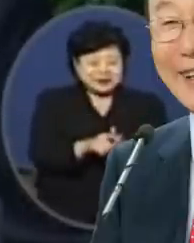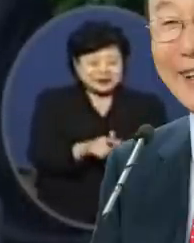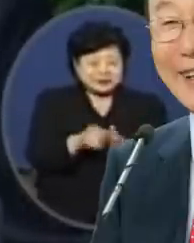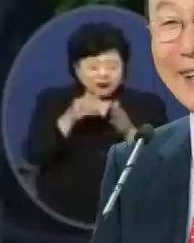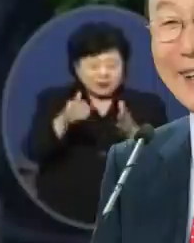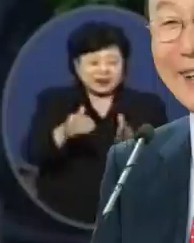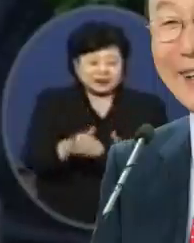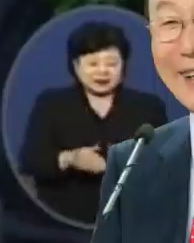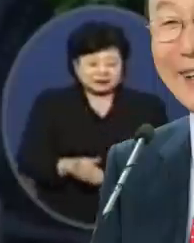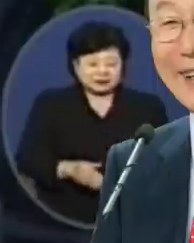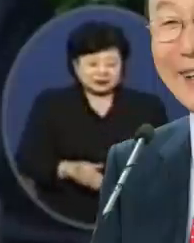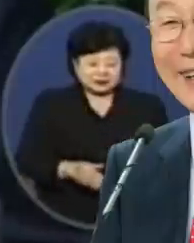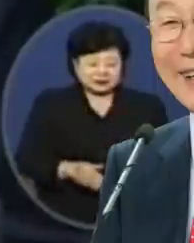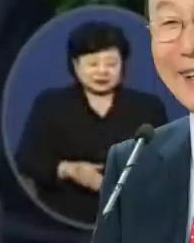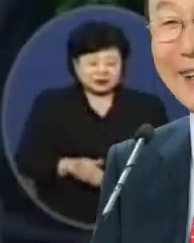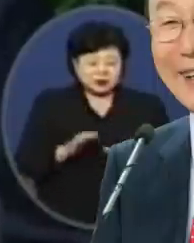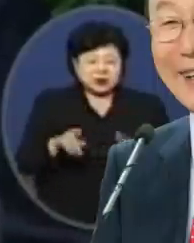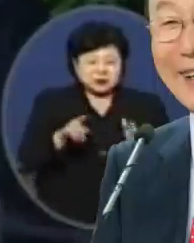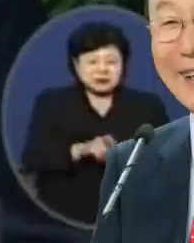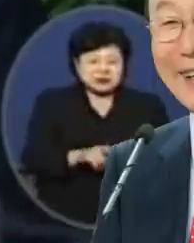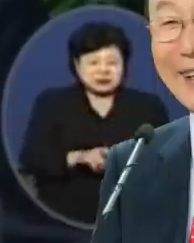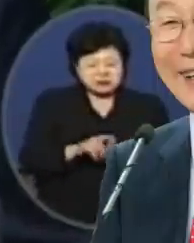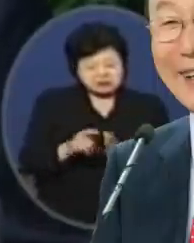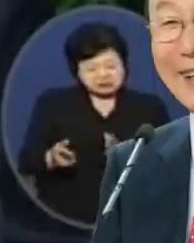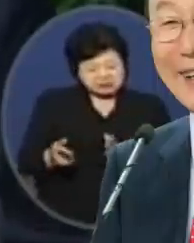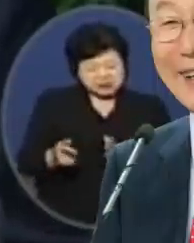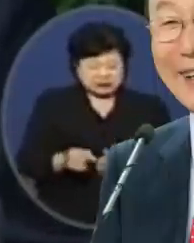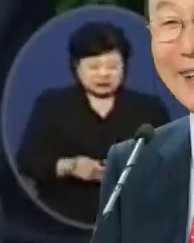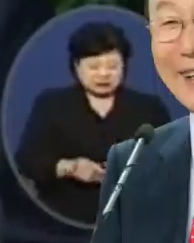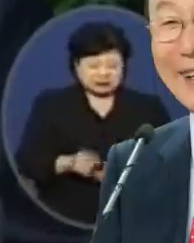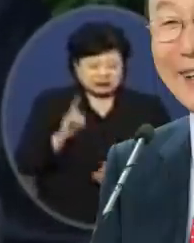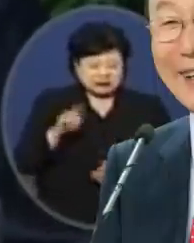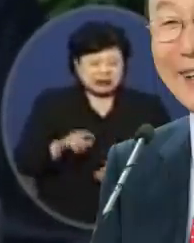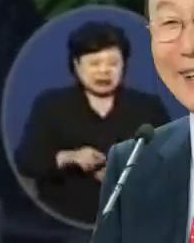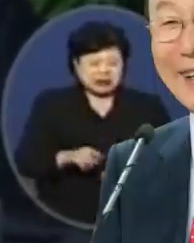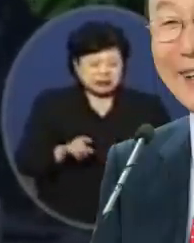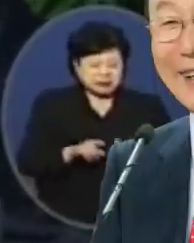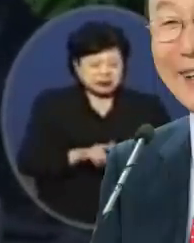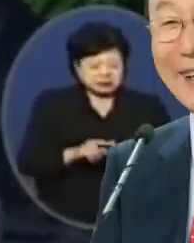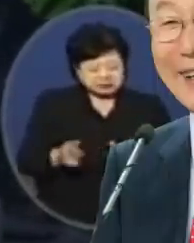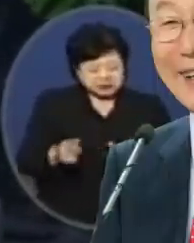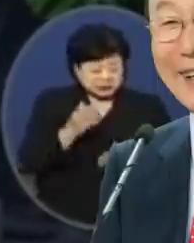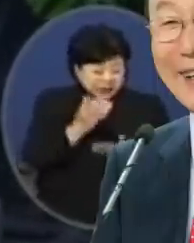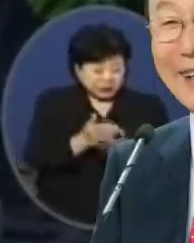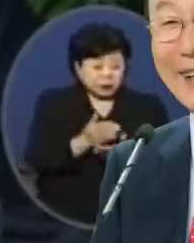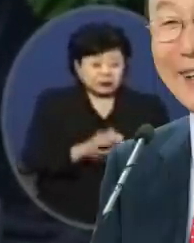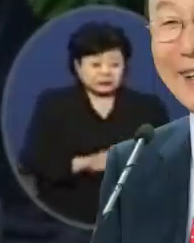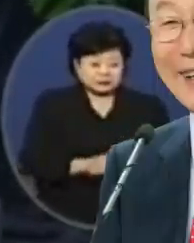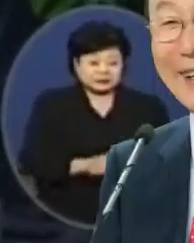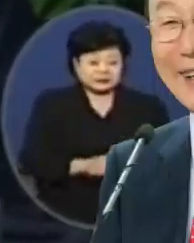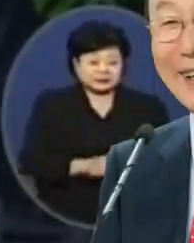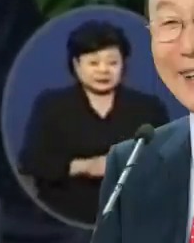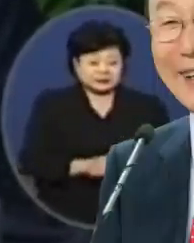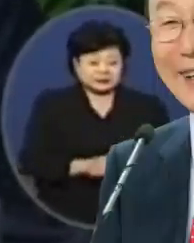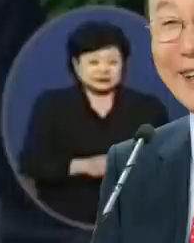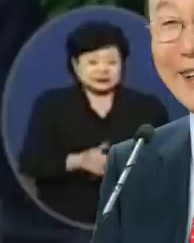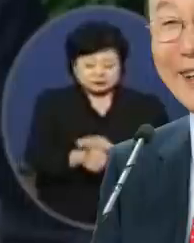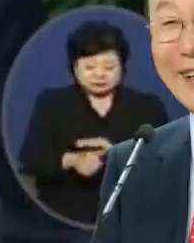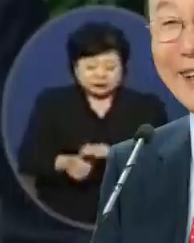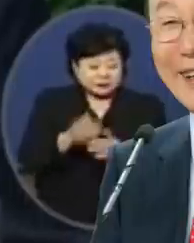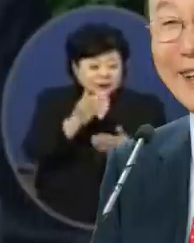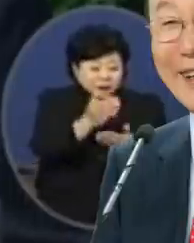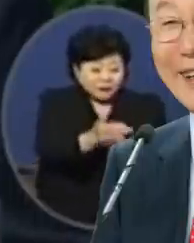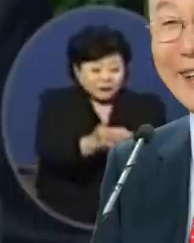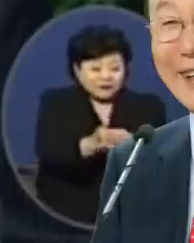방향으로 쭉 나가야지 오늘 믿었다가 내일 안 믿었다가 모레 믿었다가 그렇게는 안 믿었다가 그렇게 하지 말고 뒤로 물러가지